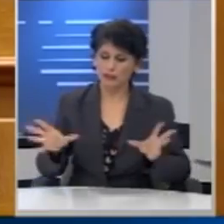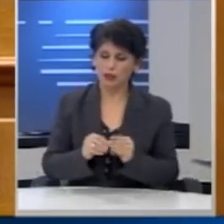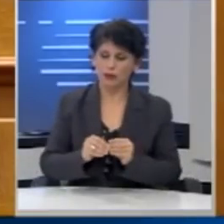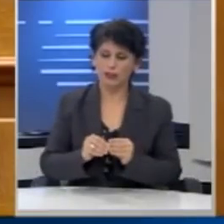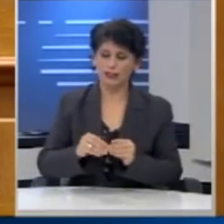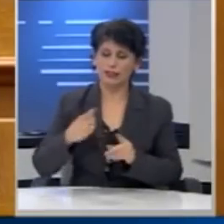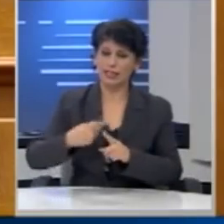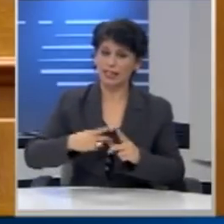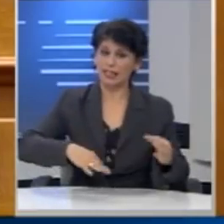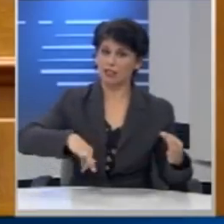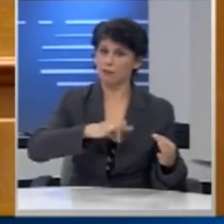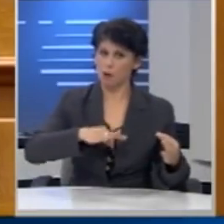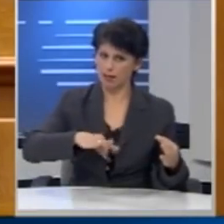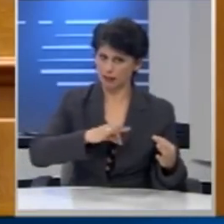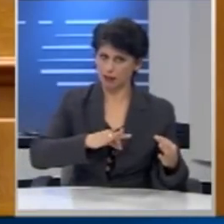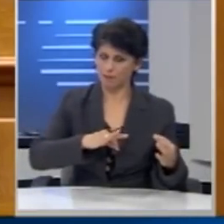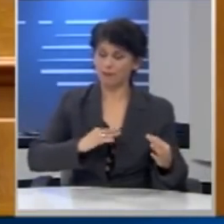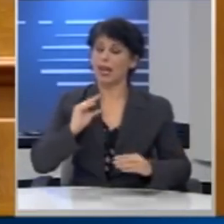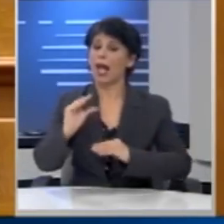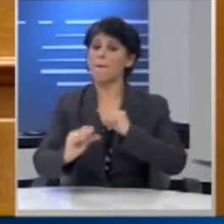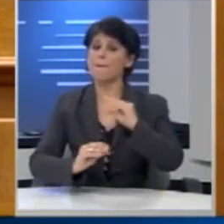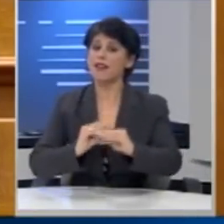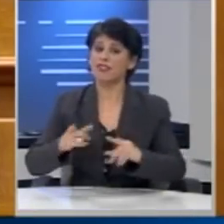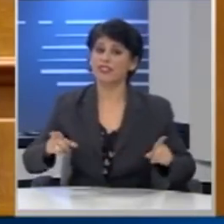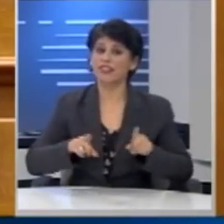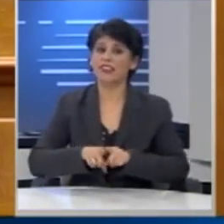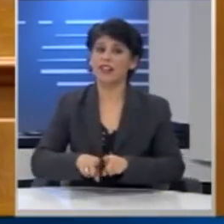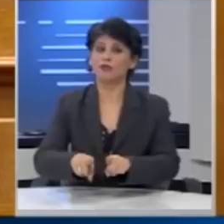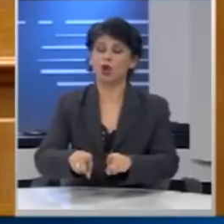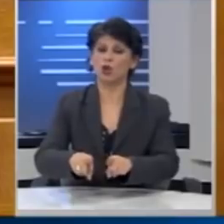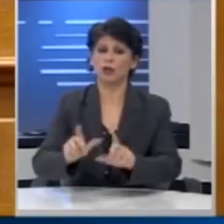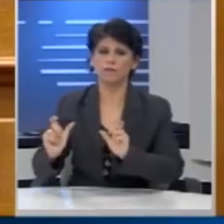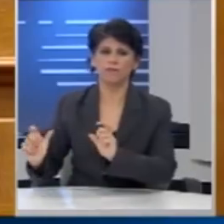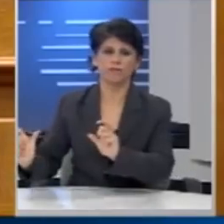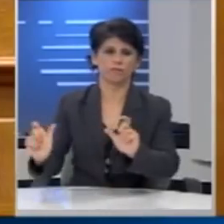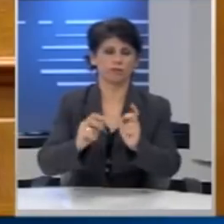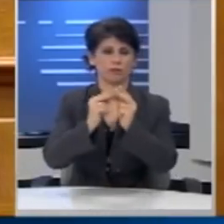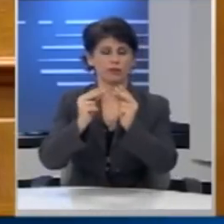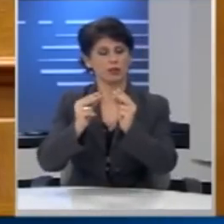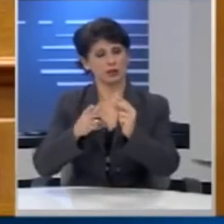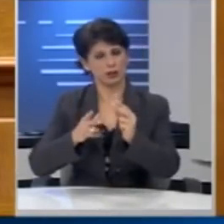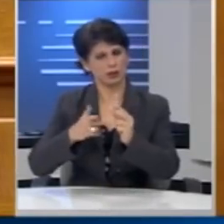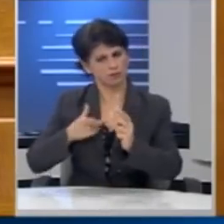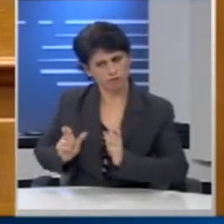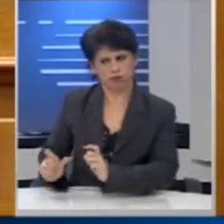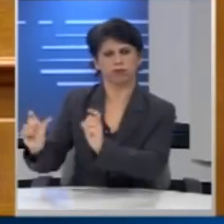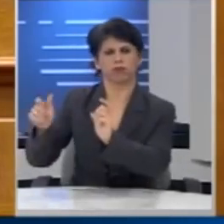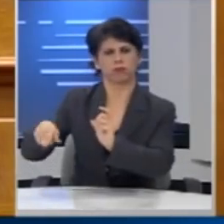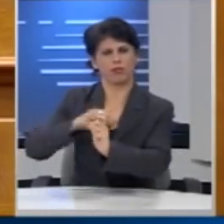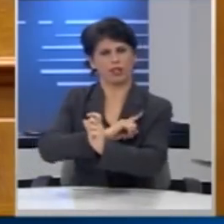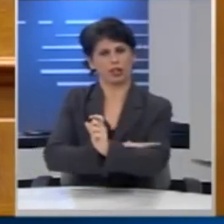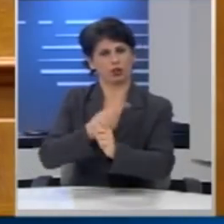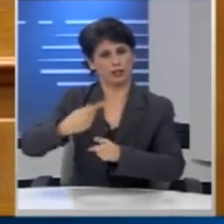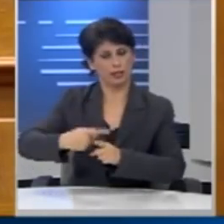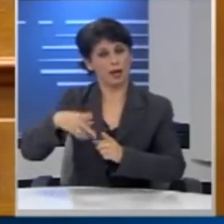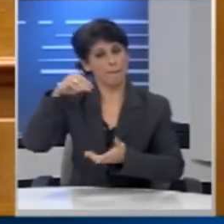την ελληνική διπλωματία, επενδύει ταυτόχρονα στη θωράκιση της αποτρεπτικής δυνατότητας της χώρας μας. Και